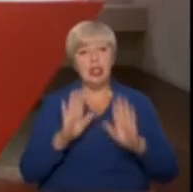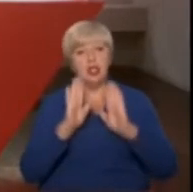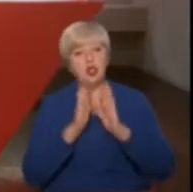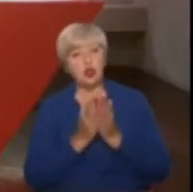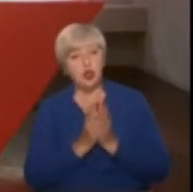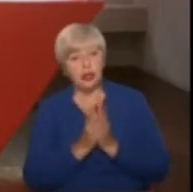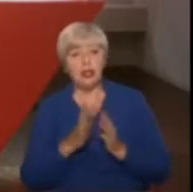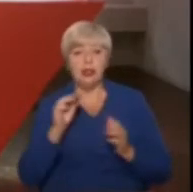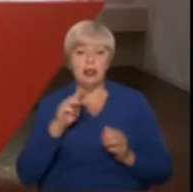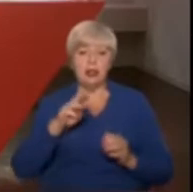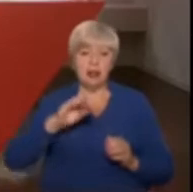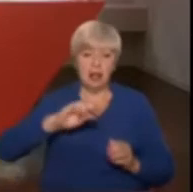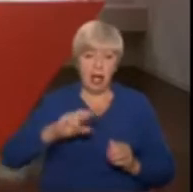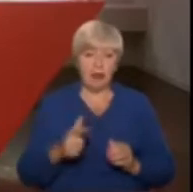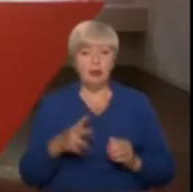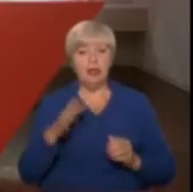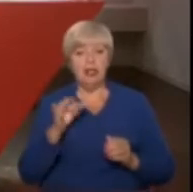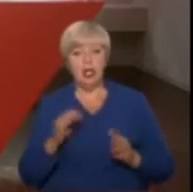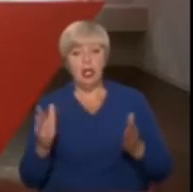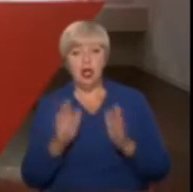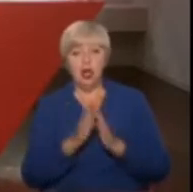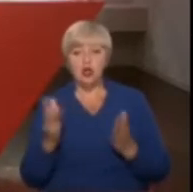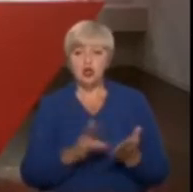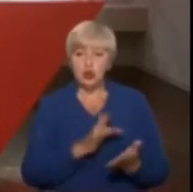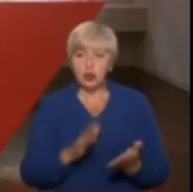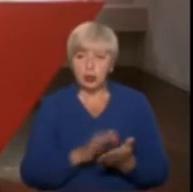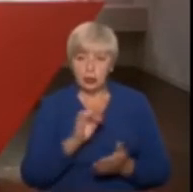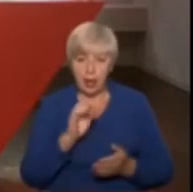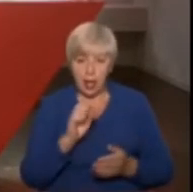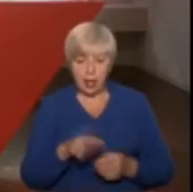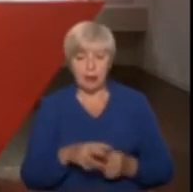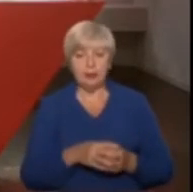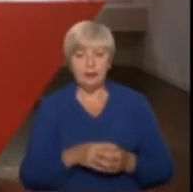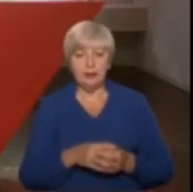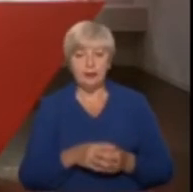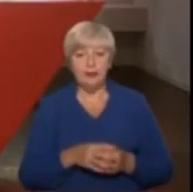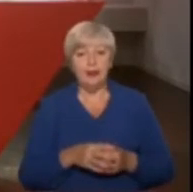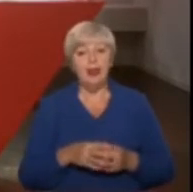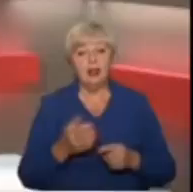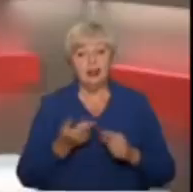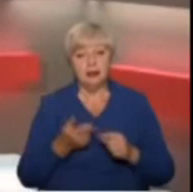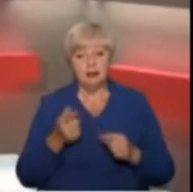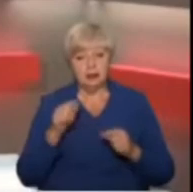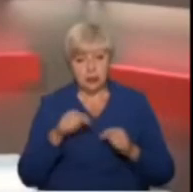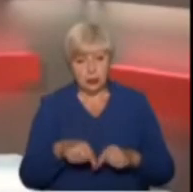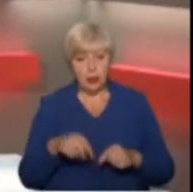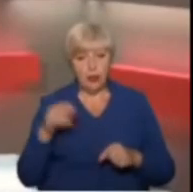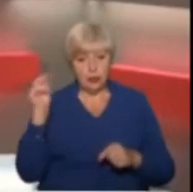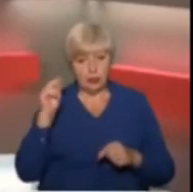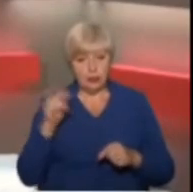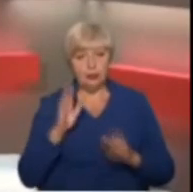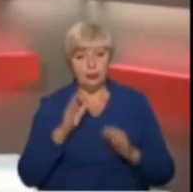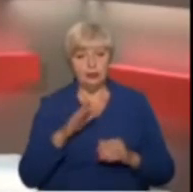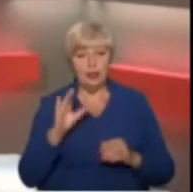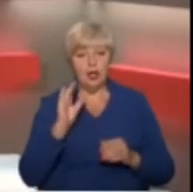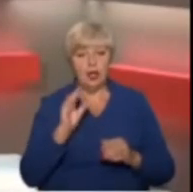журнал, так, все як так, у нас так. було колись, але все це було на папері, а зараз вже онлайн. А зараз це онлайн буде переходити режим. Онлайн, і в цьому учнівському буде QR-код,